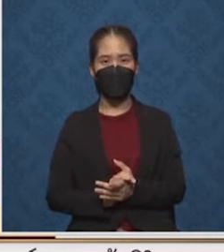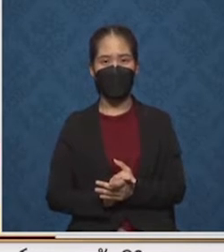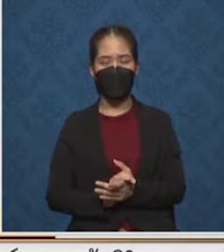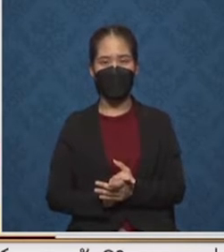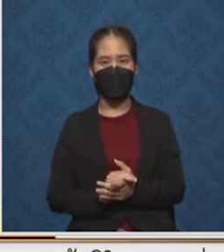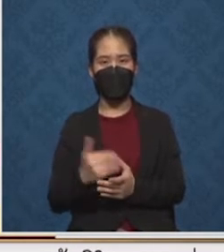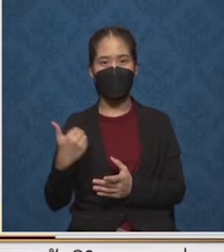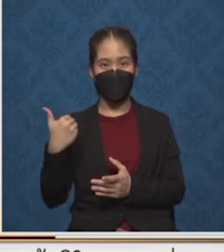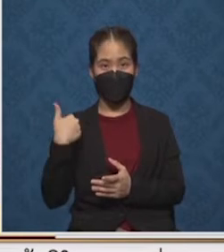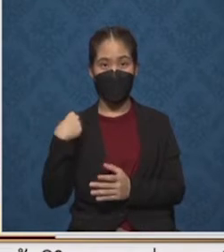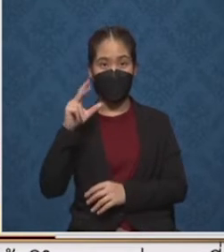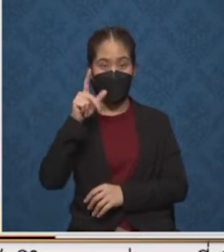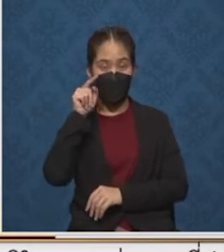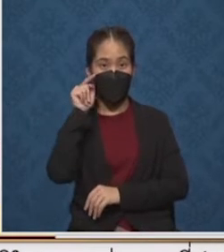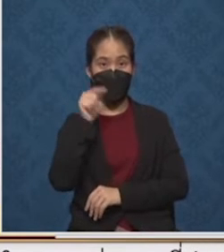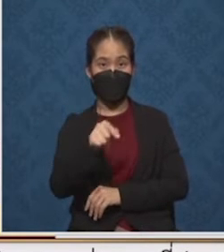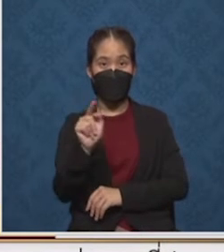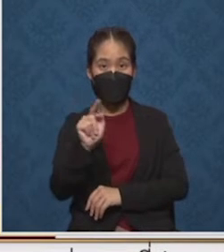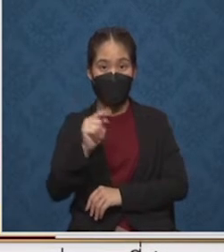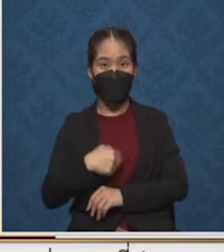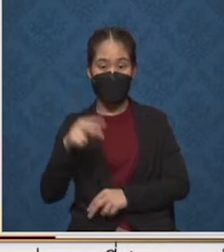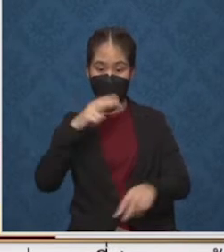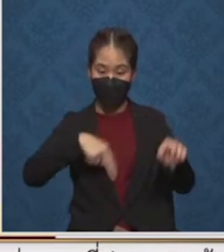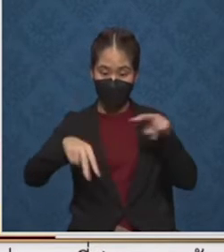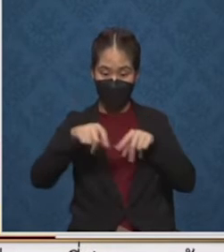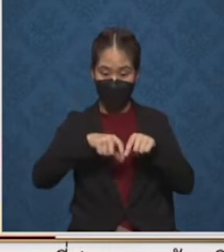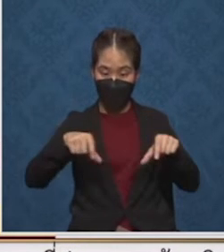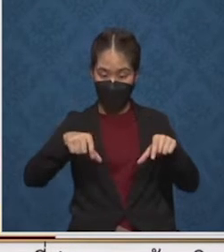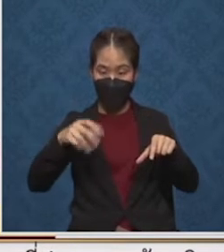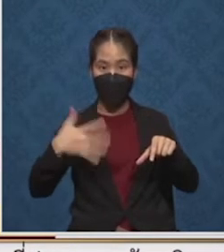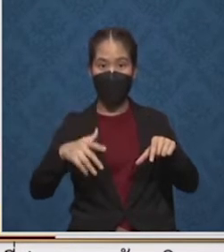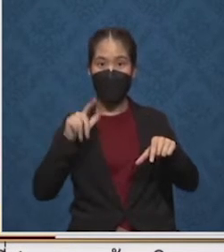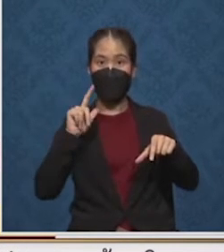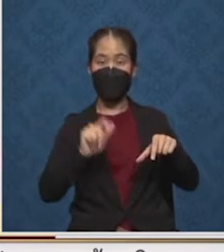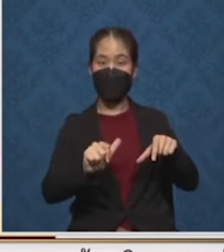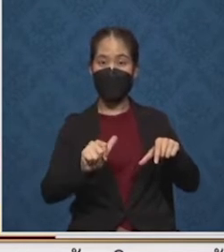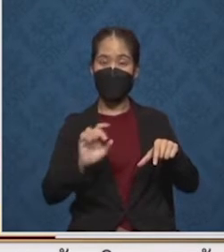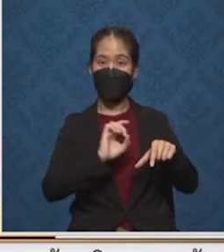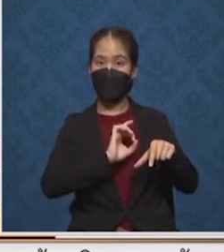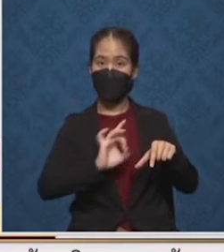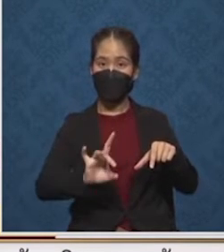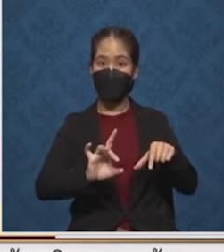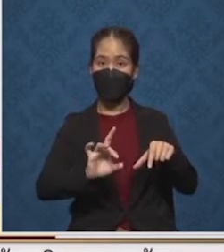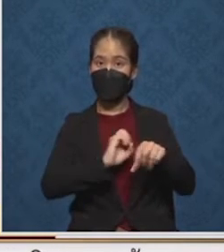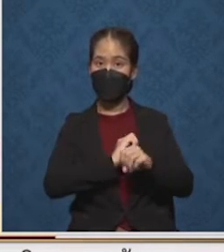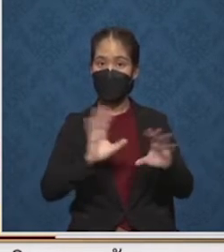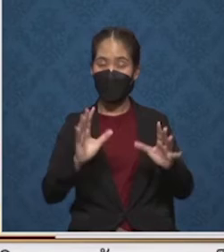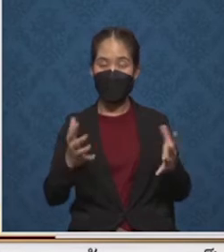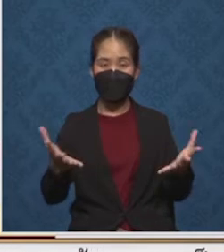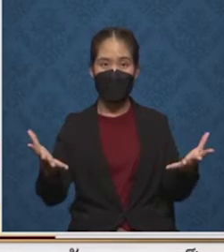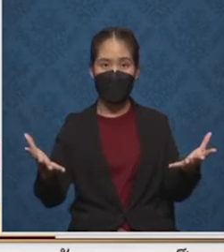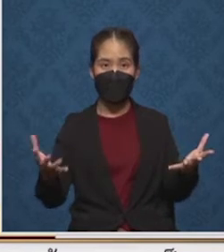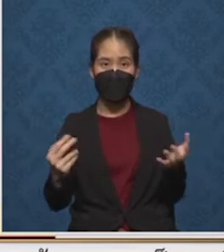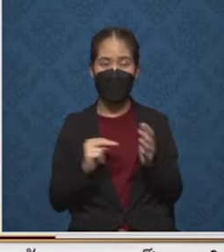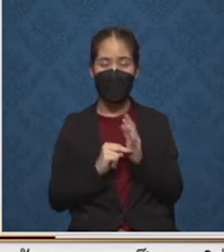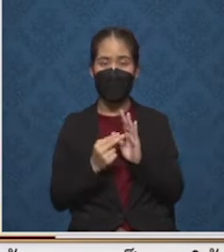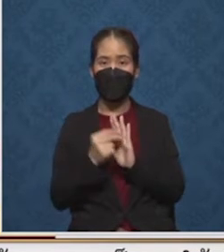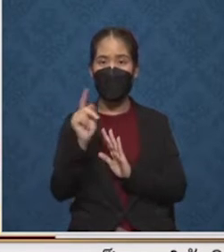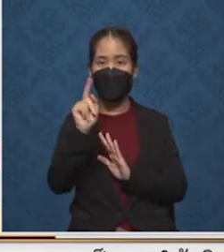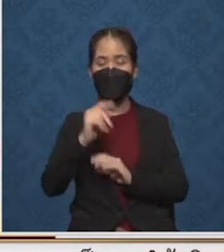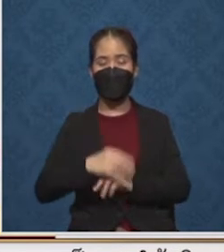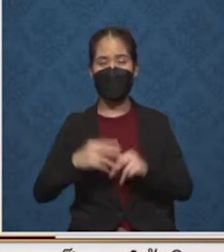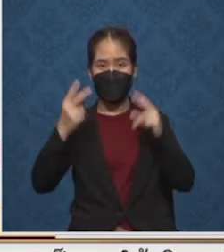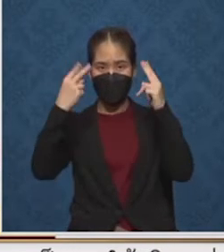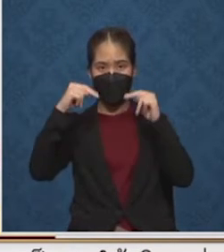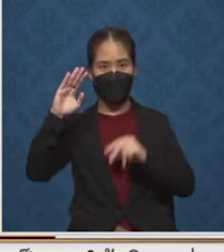หัวข้อสั่งการในเรื่องความแม่นยำในตัดออกไม่มีครับดีไม่ดีทำให้เกิดอะไรขึ้นครับพล